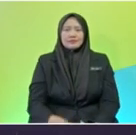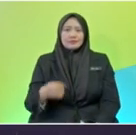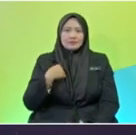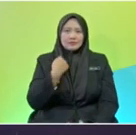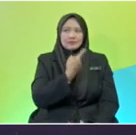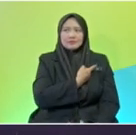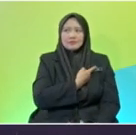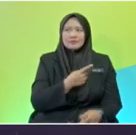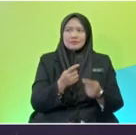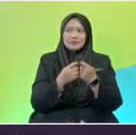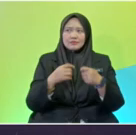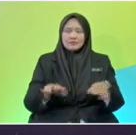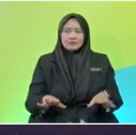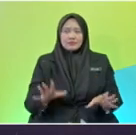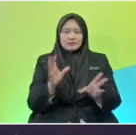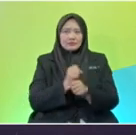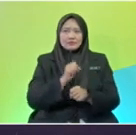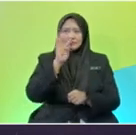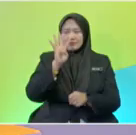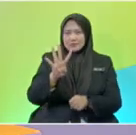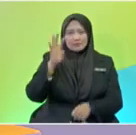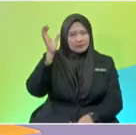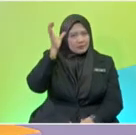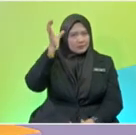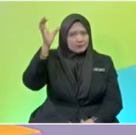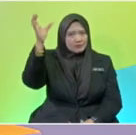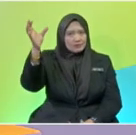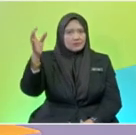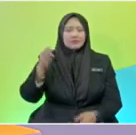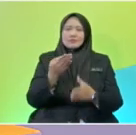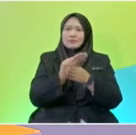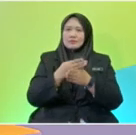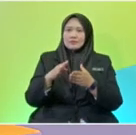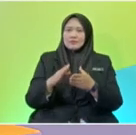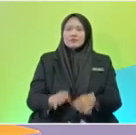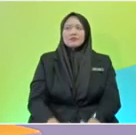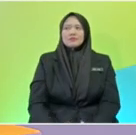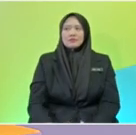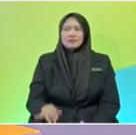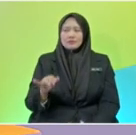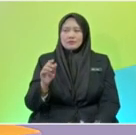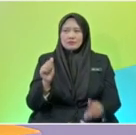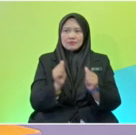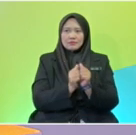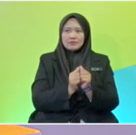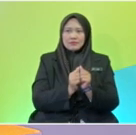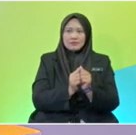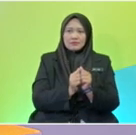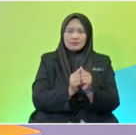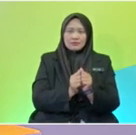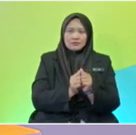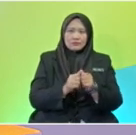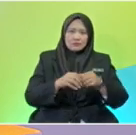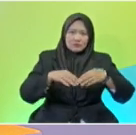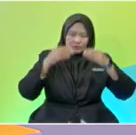4 konsep bagi kita fungsikan dengan adik-adik dan Sumo yang menuntun terutama guru-guru yang menonton kita